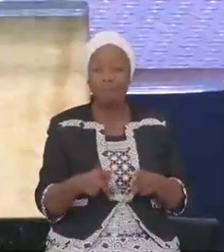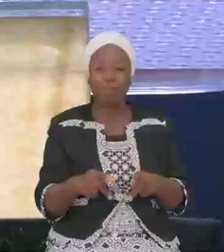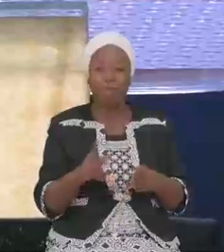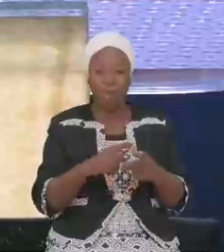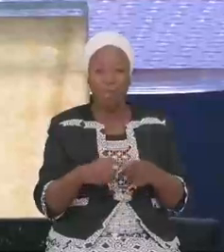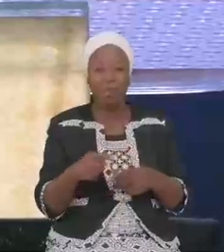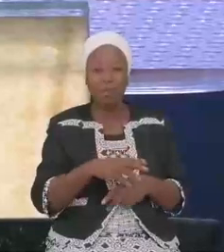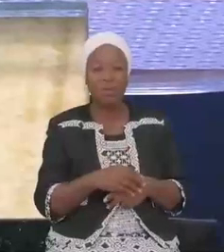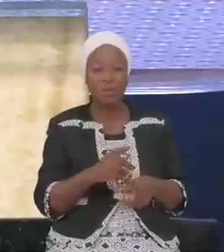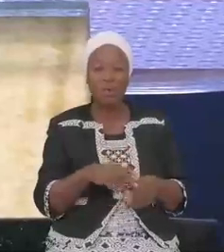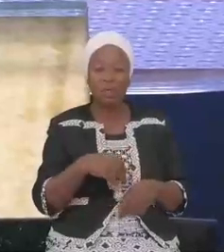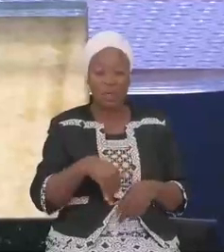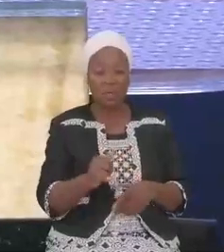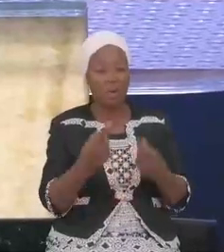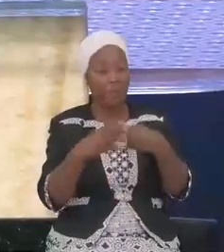Revenons au